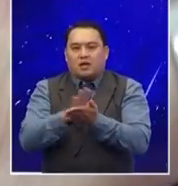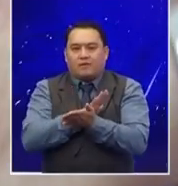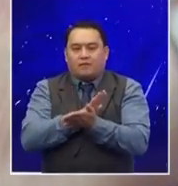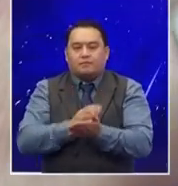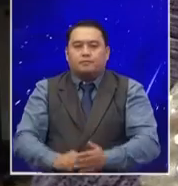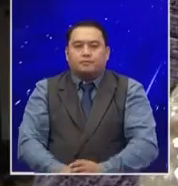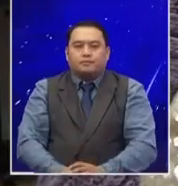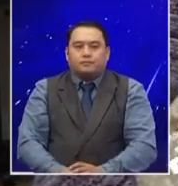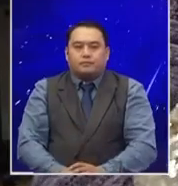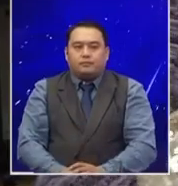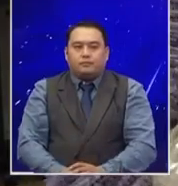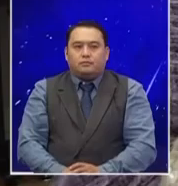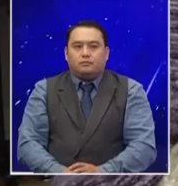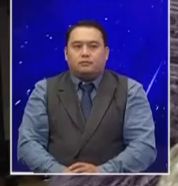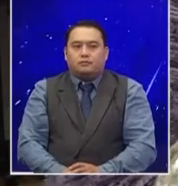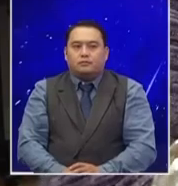основе.